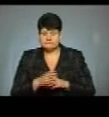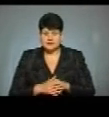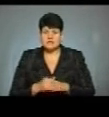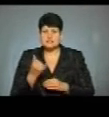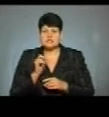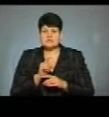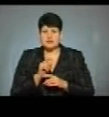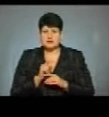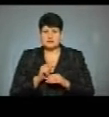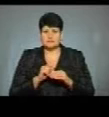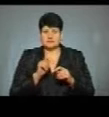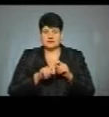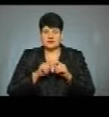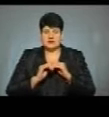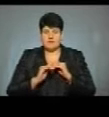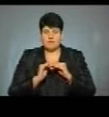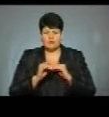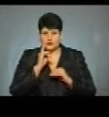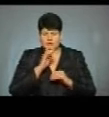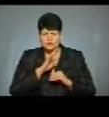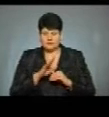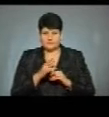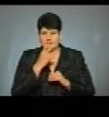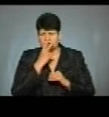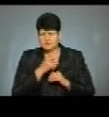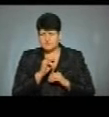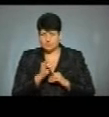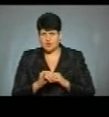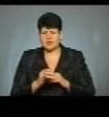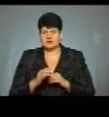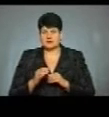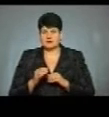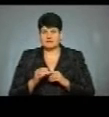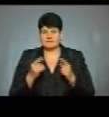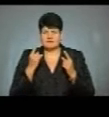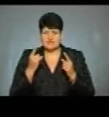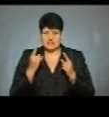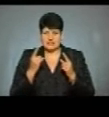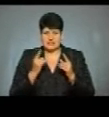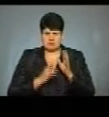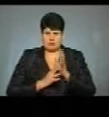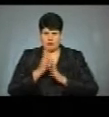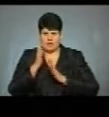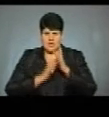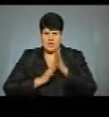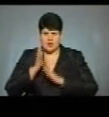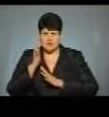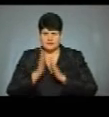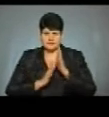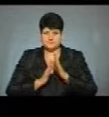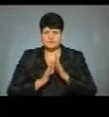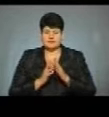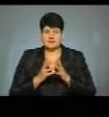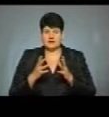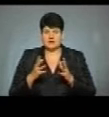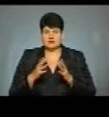задача прочесати оце поле, воно незручне, видимість дуже погана, тому що великий десь бур'ян, щільність людей дуже